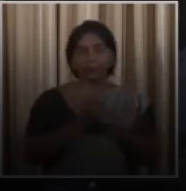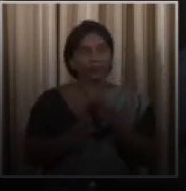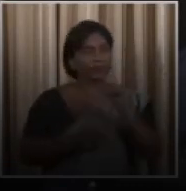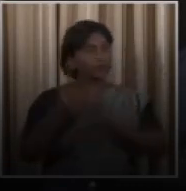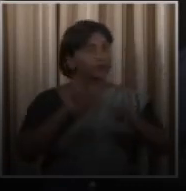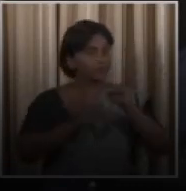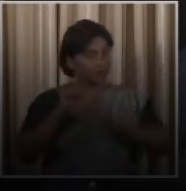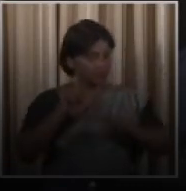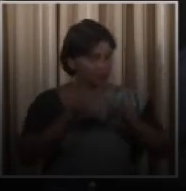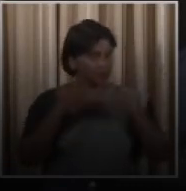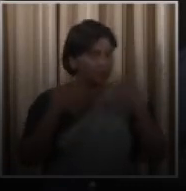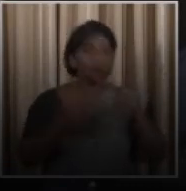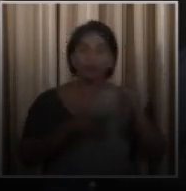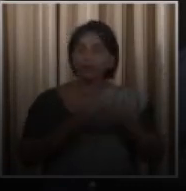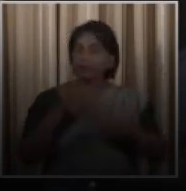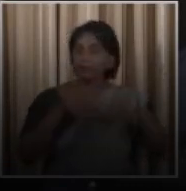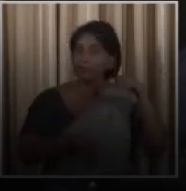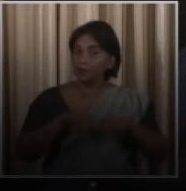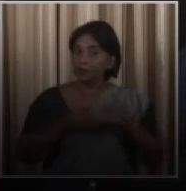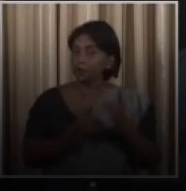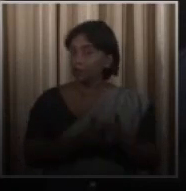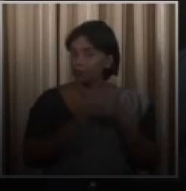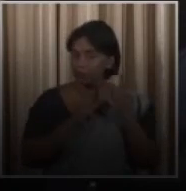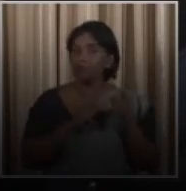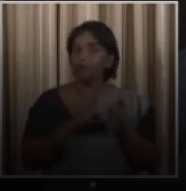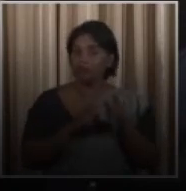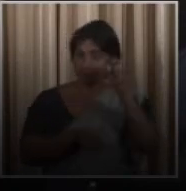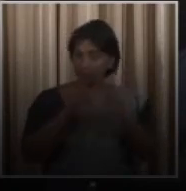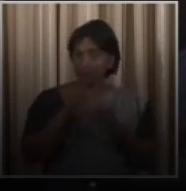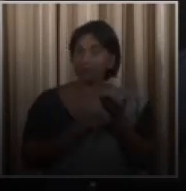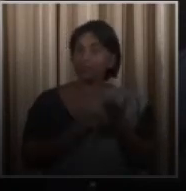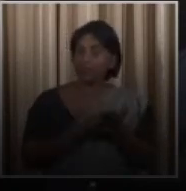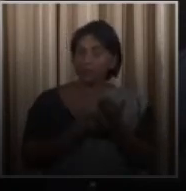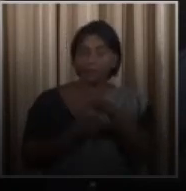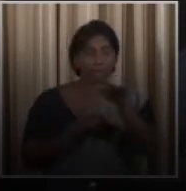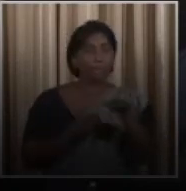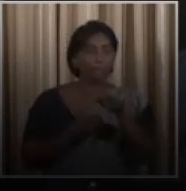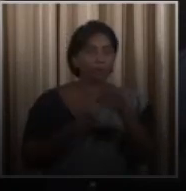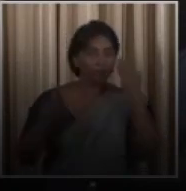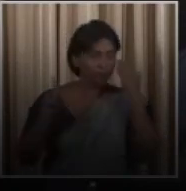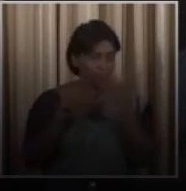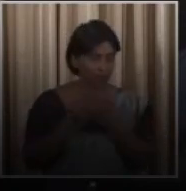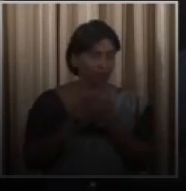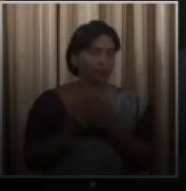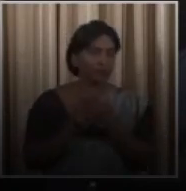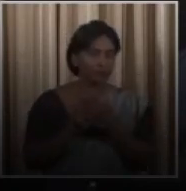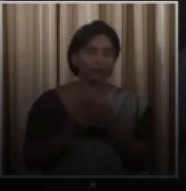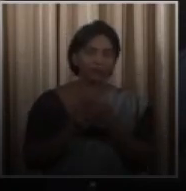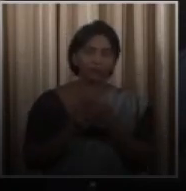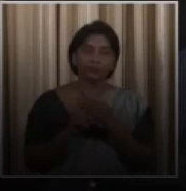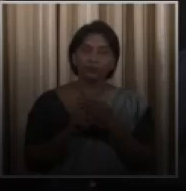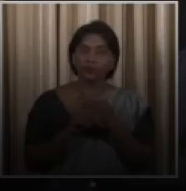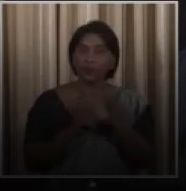සාකච්ඡා කරලා එම මැතිවරණයට අදාළව ඒ උදවිය ඉල්ලන බල ප්‍රදේශ සැලකිල්ලට ගෙන